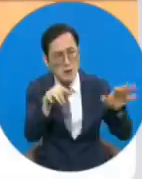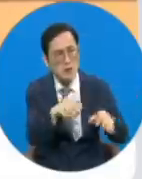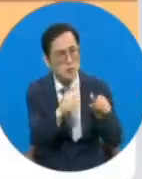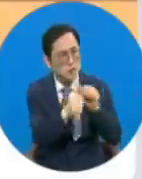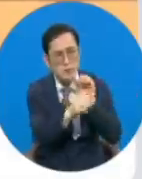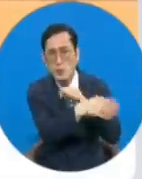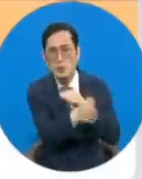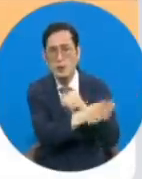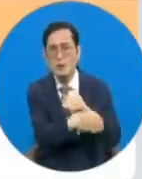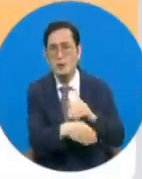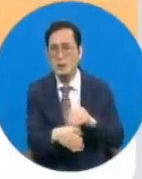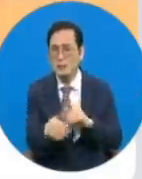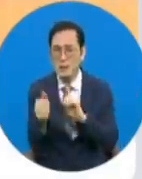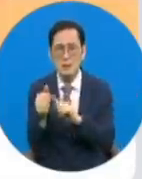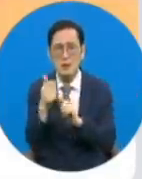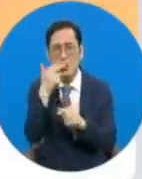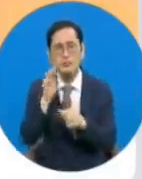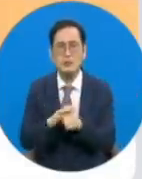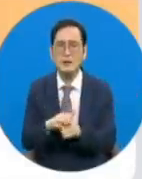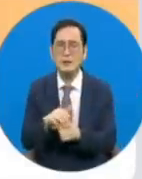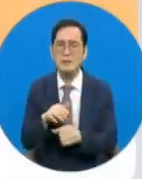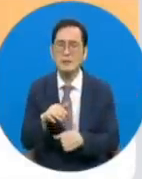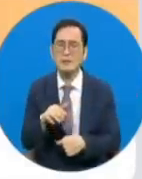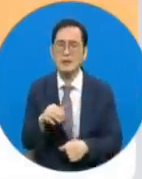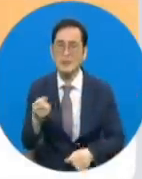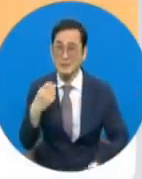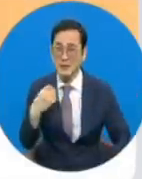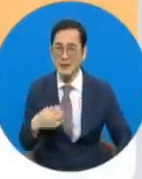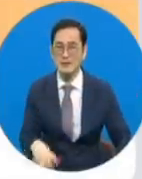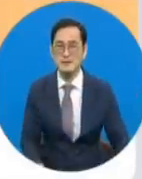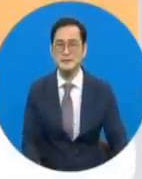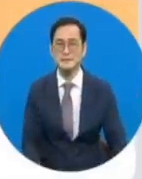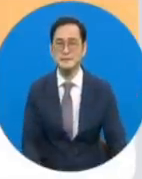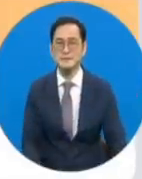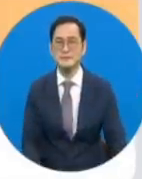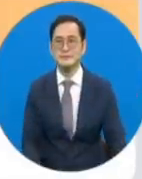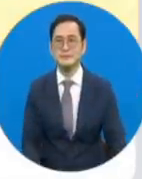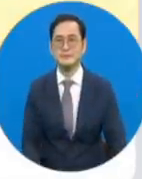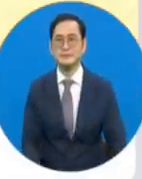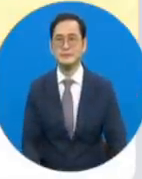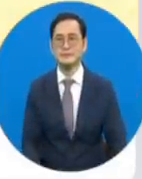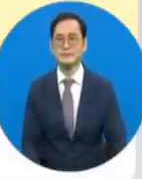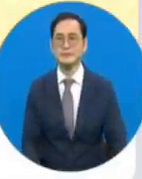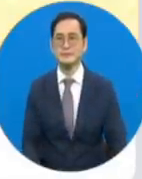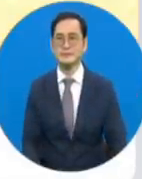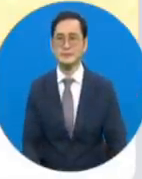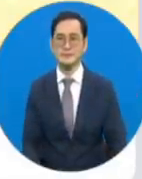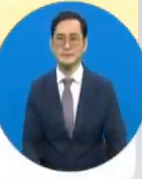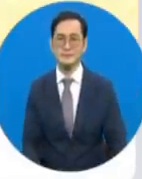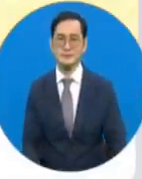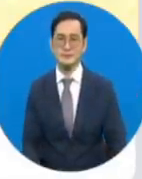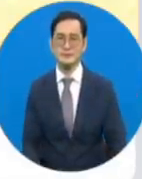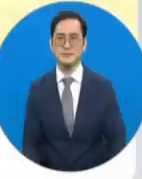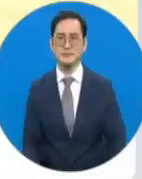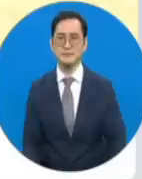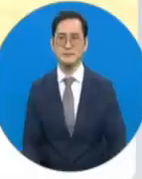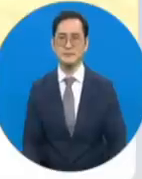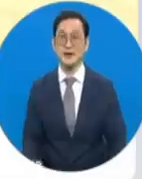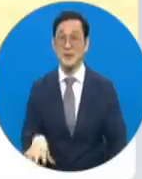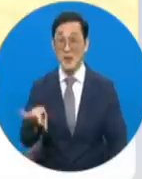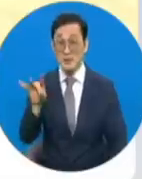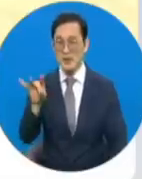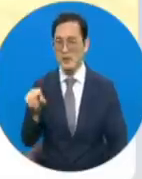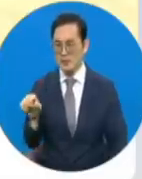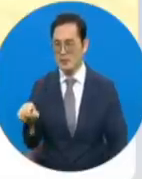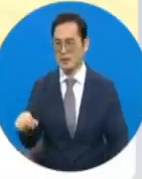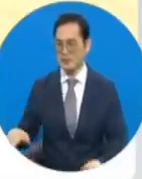뭐 임명도 안 됐어요. 그런데 이전부터 이렇게 많이 논란이 되고 있는 걸 보면 이제 어느 정도의 사실관계가 좀 확정이 돼야